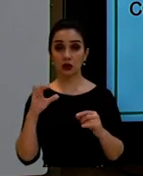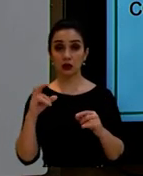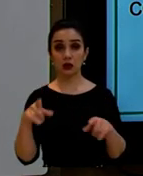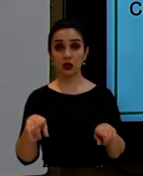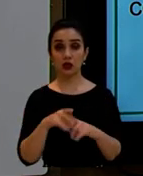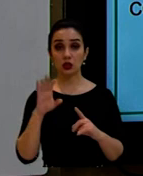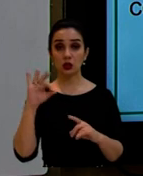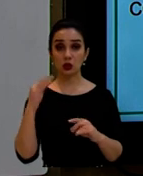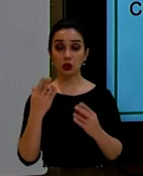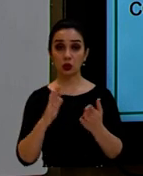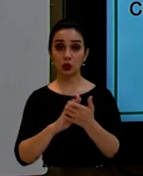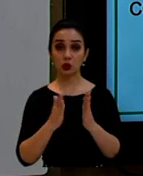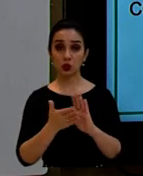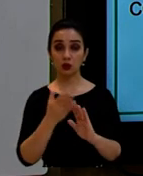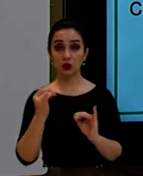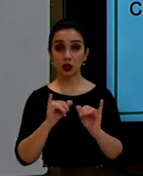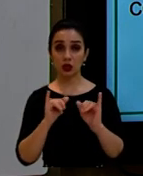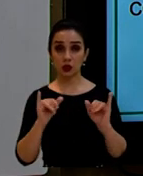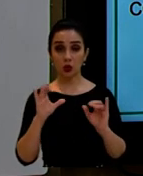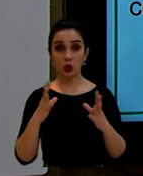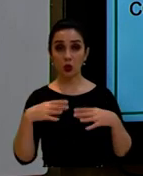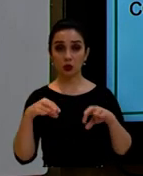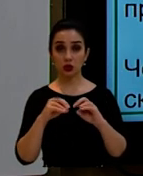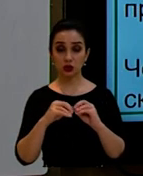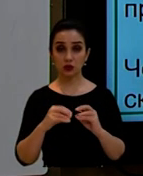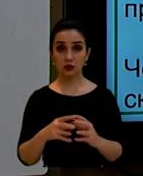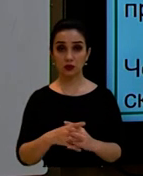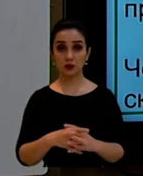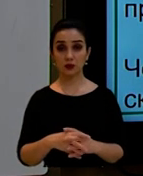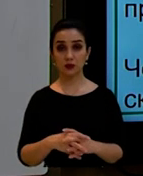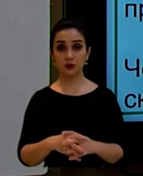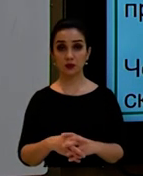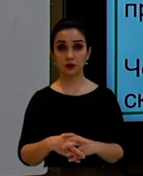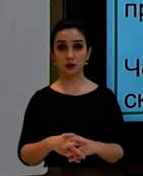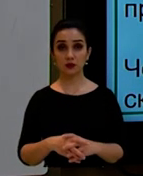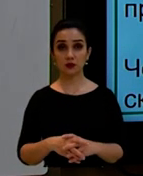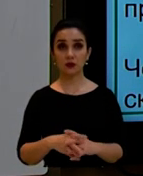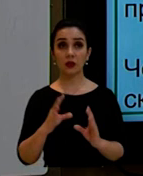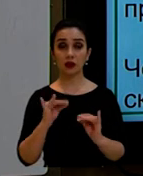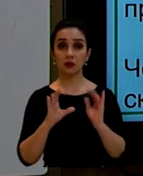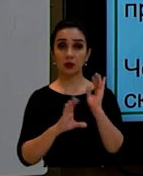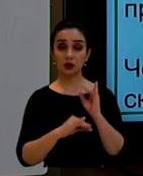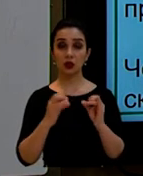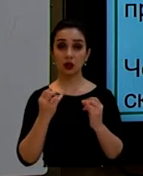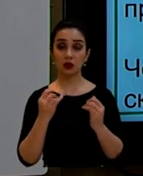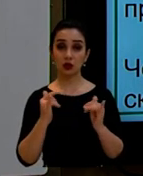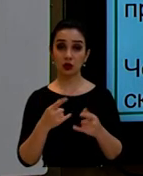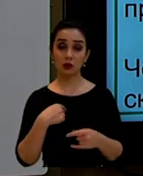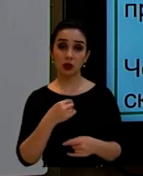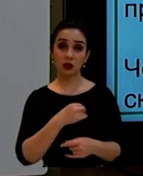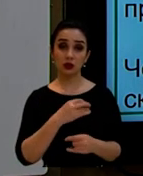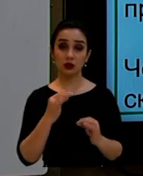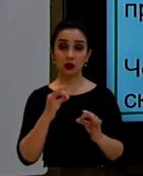с социальными условиями развития общества. Ну и напоследок, конечно, ребят,